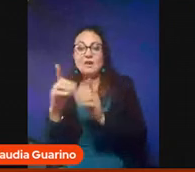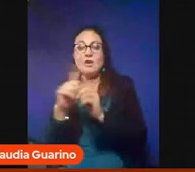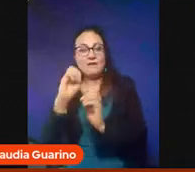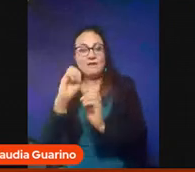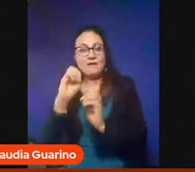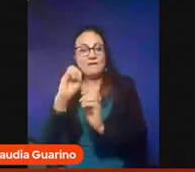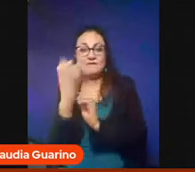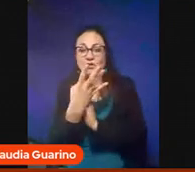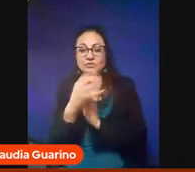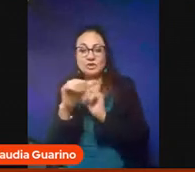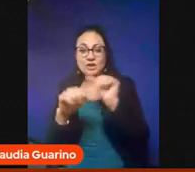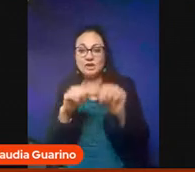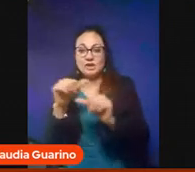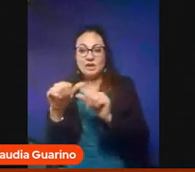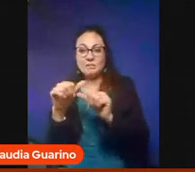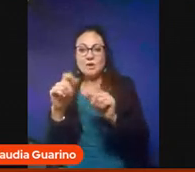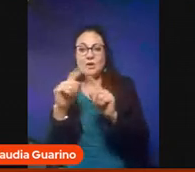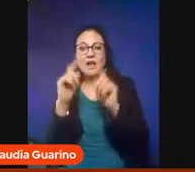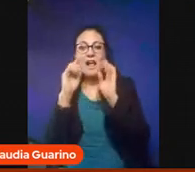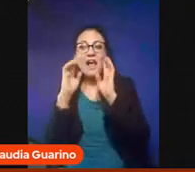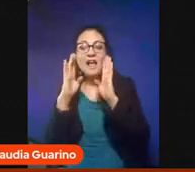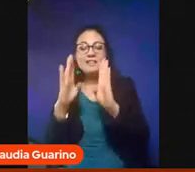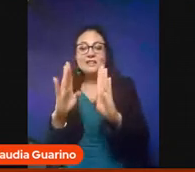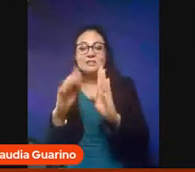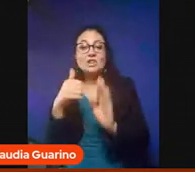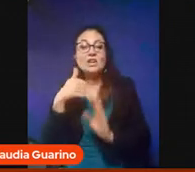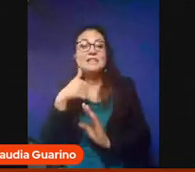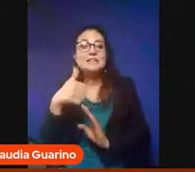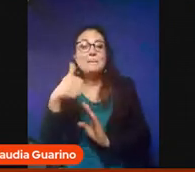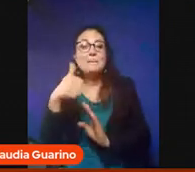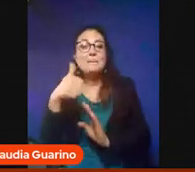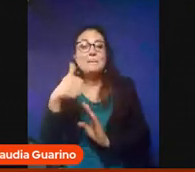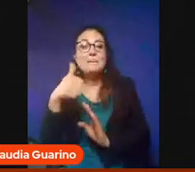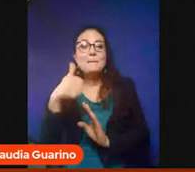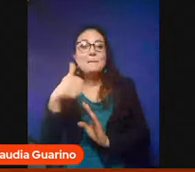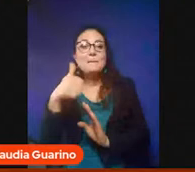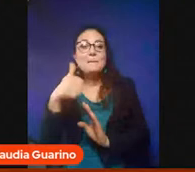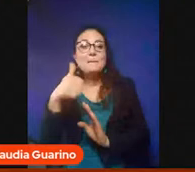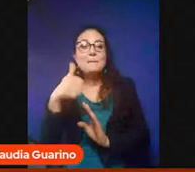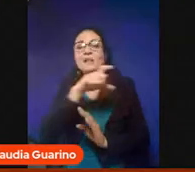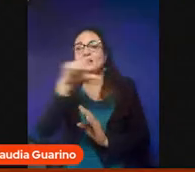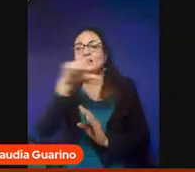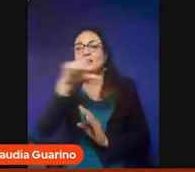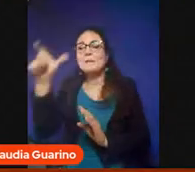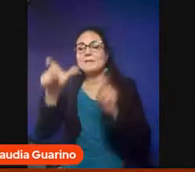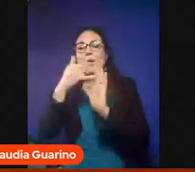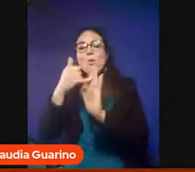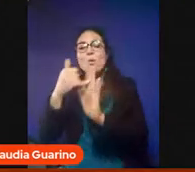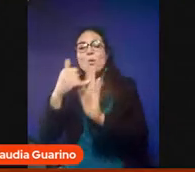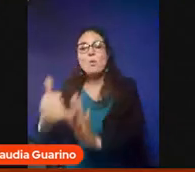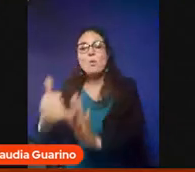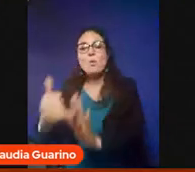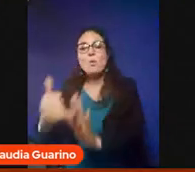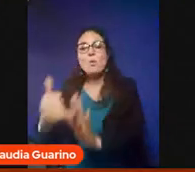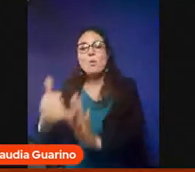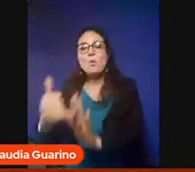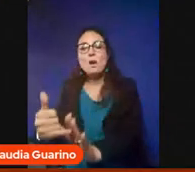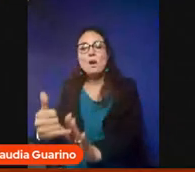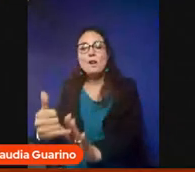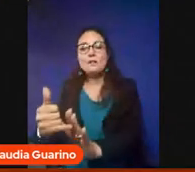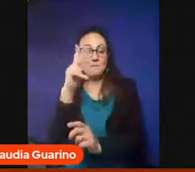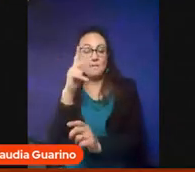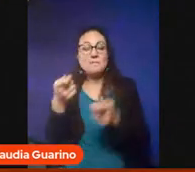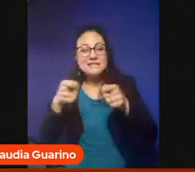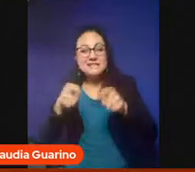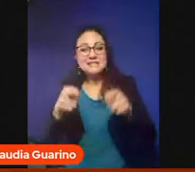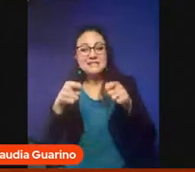con un'attenzione speciale per gli ultimi. Il Papa su questo insiste continuamente, del concetto